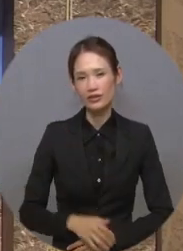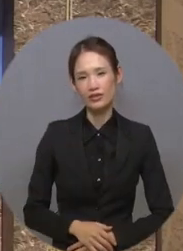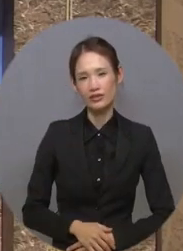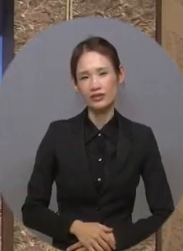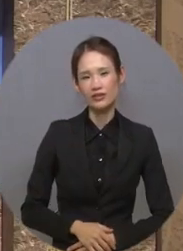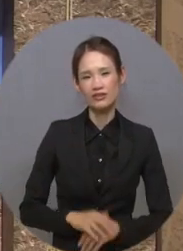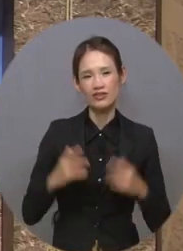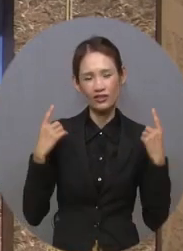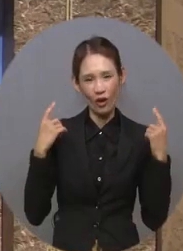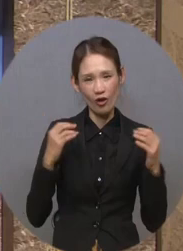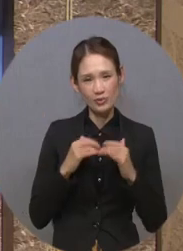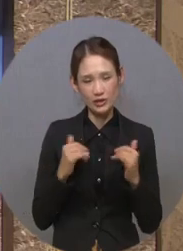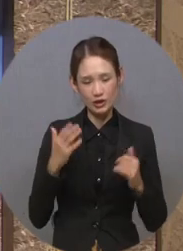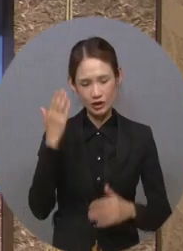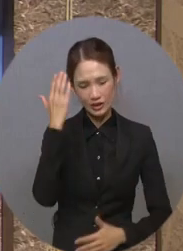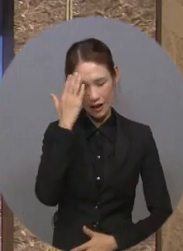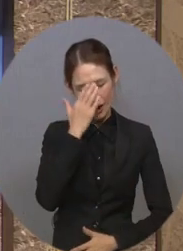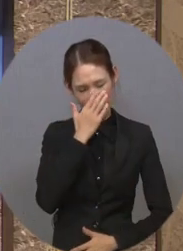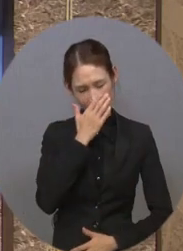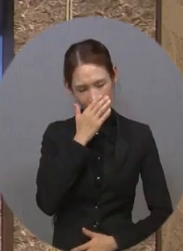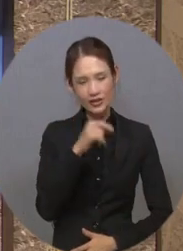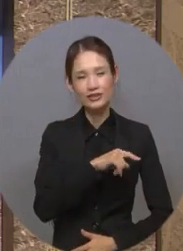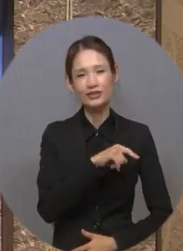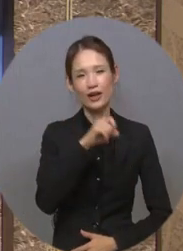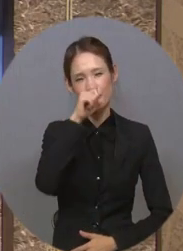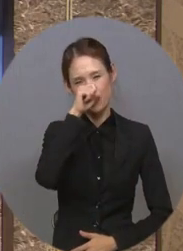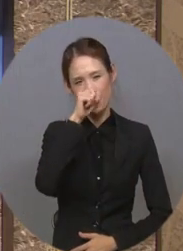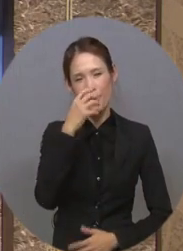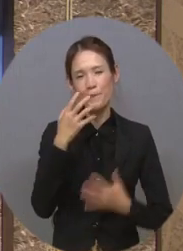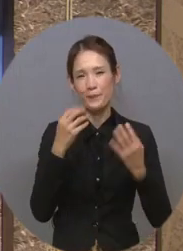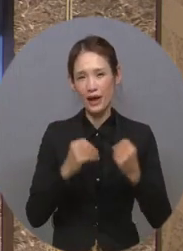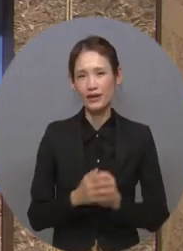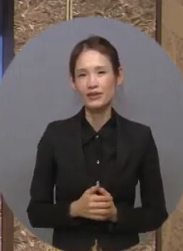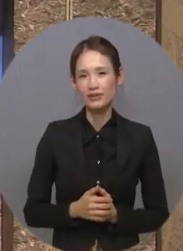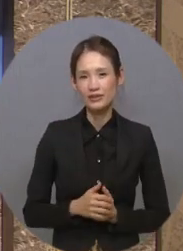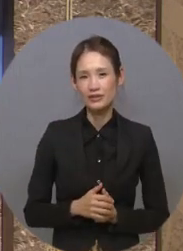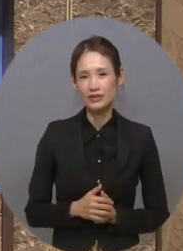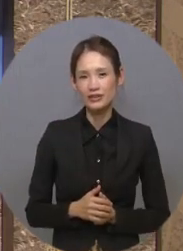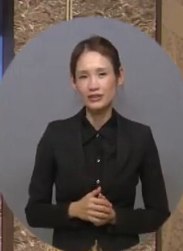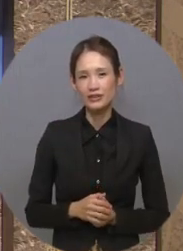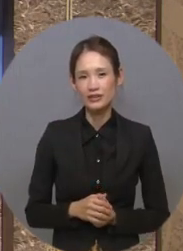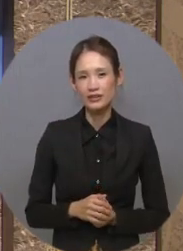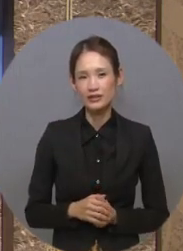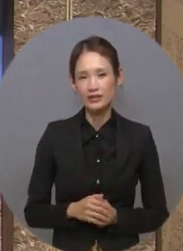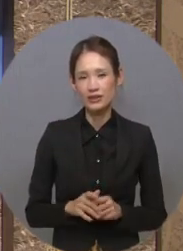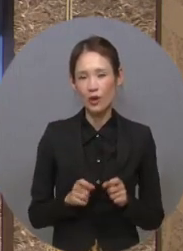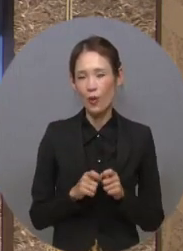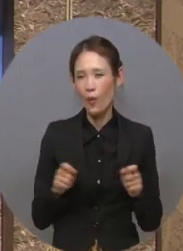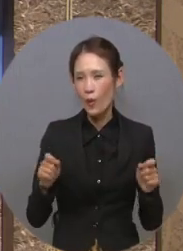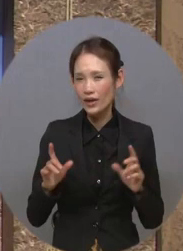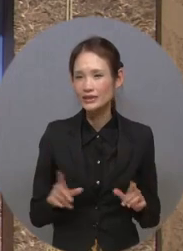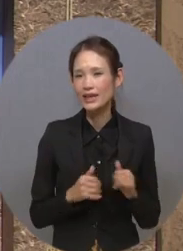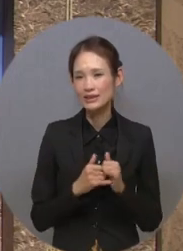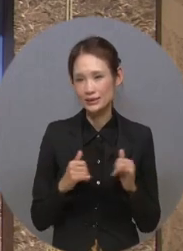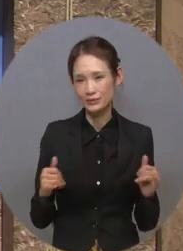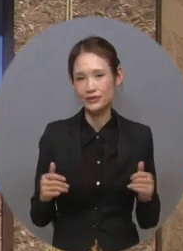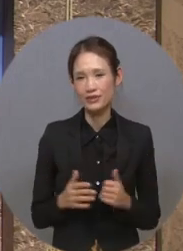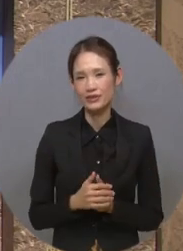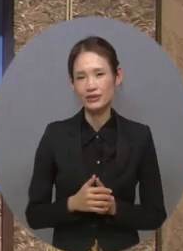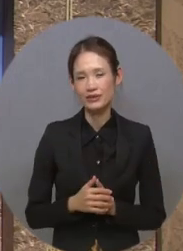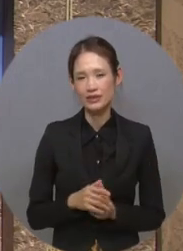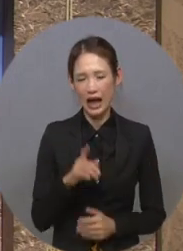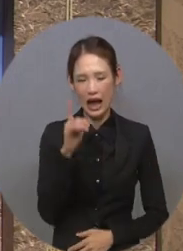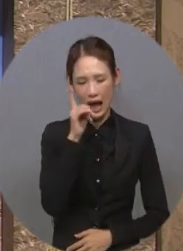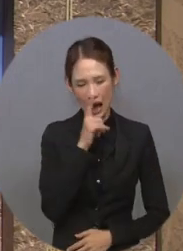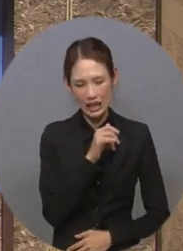양주 시민들이 좀 순박함이 많아요. 예. 그래도 예. 많아요. 일단은 여기 이제 오래 사시는 분들이 이렇게 악한